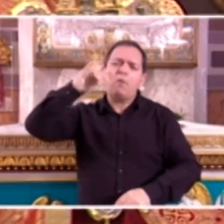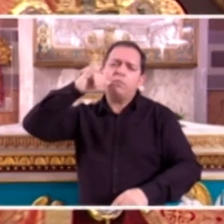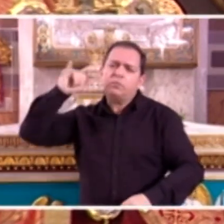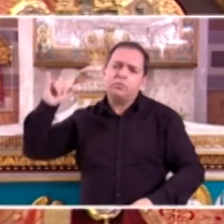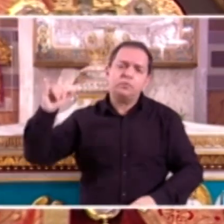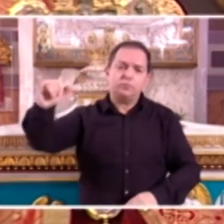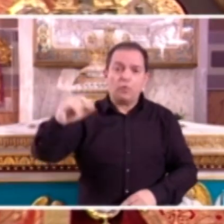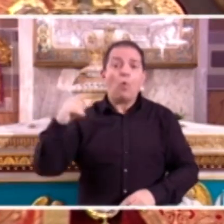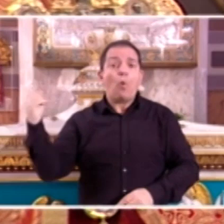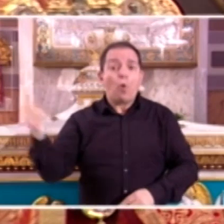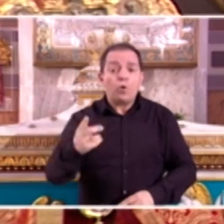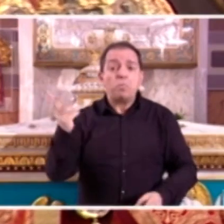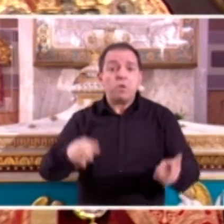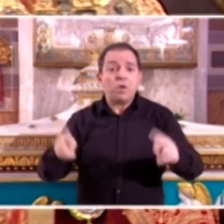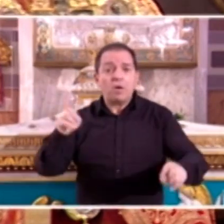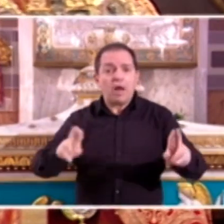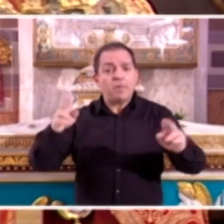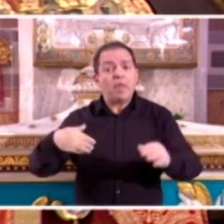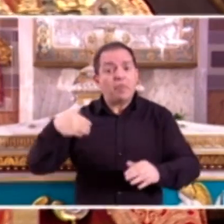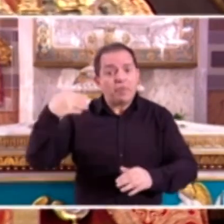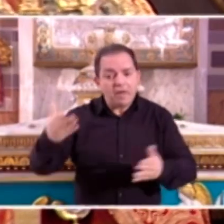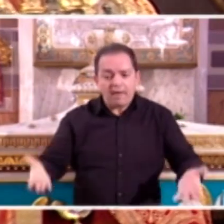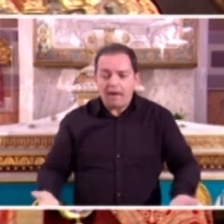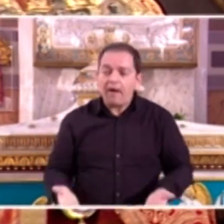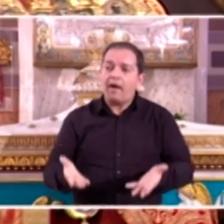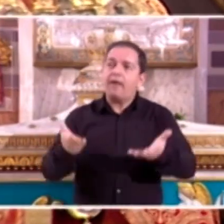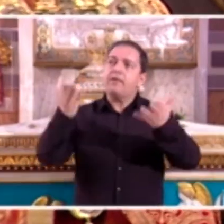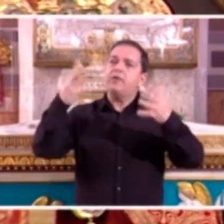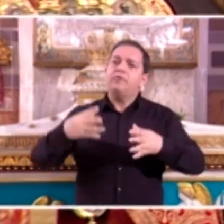πάντων των επελπίδη αναστάσεως ζωής αιωνίου και